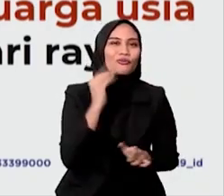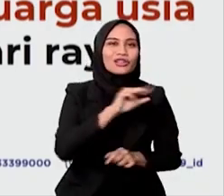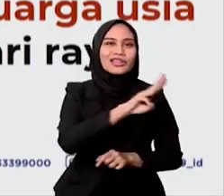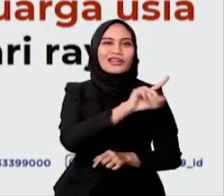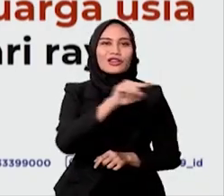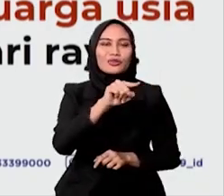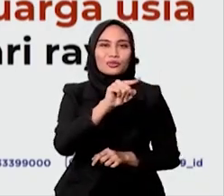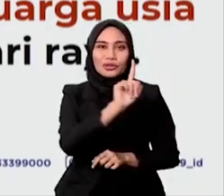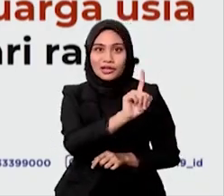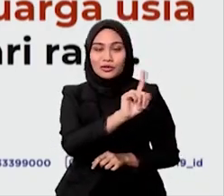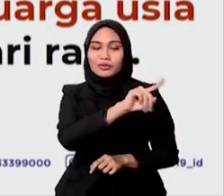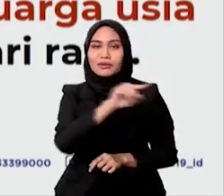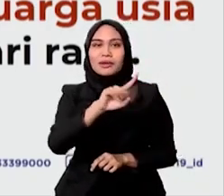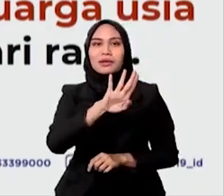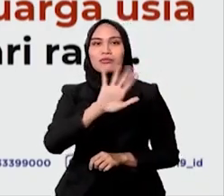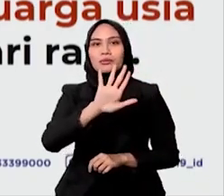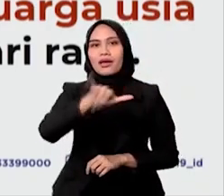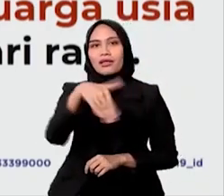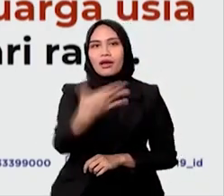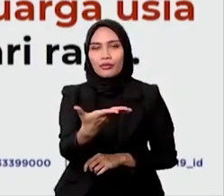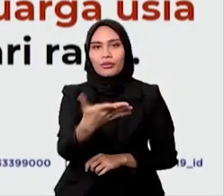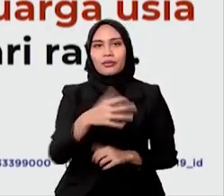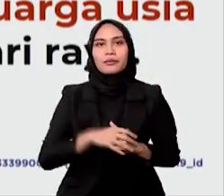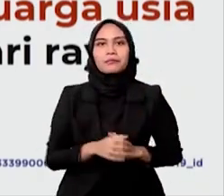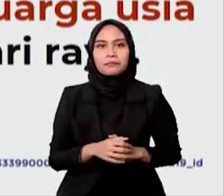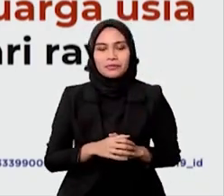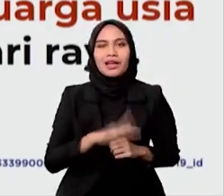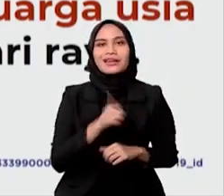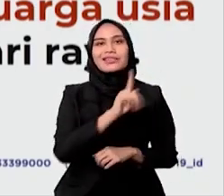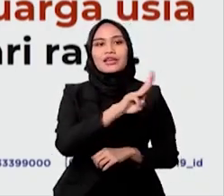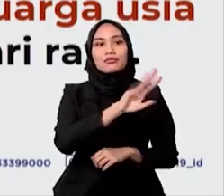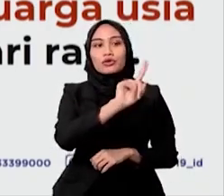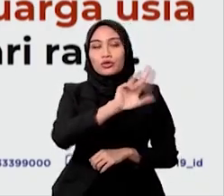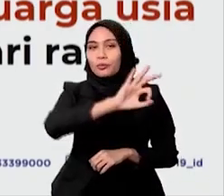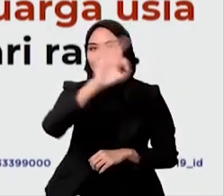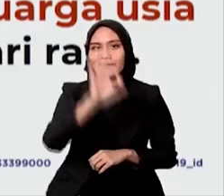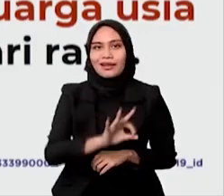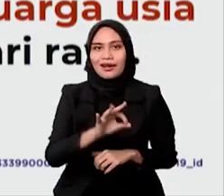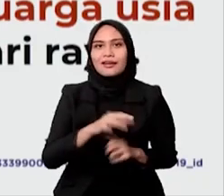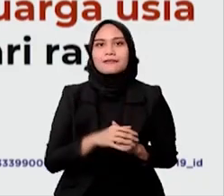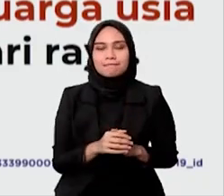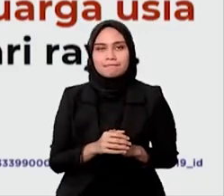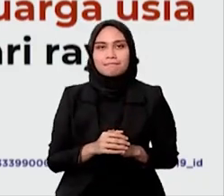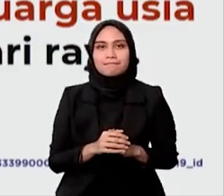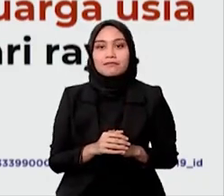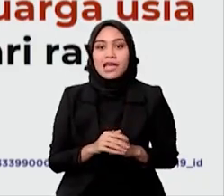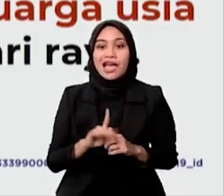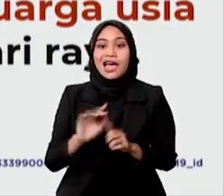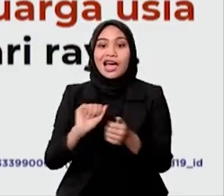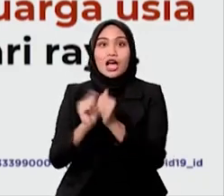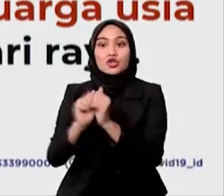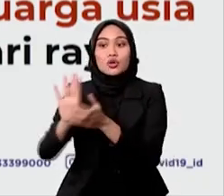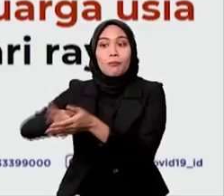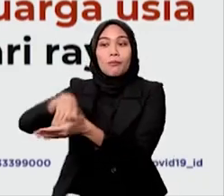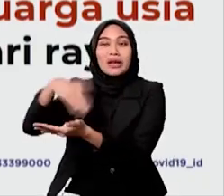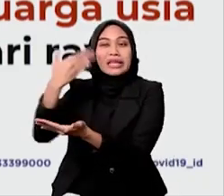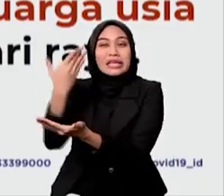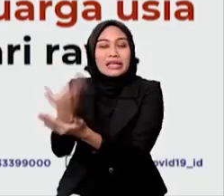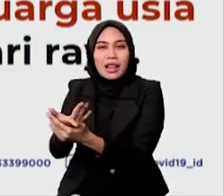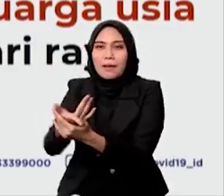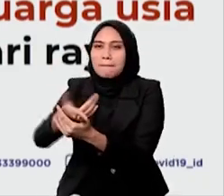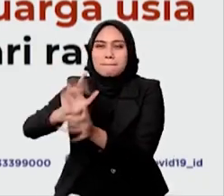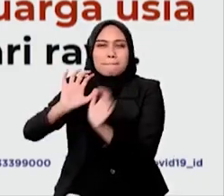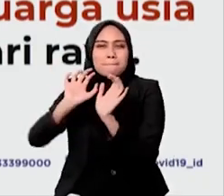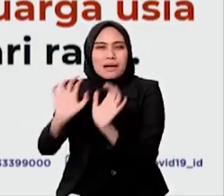31-45 tahun adalah 31,32 persen sedangkan kasus yang meninggal paling